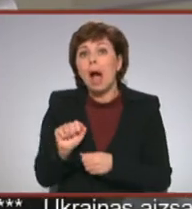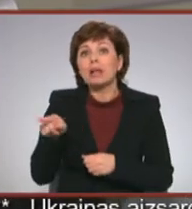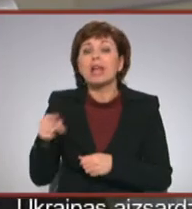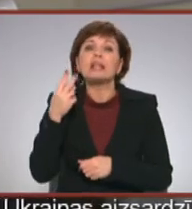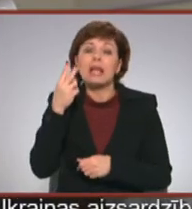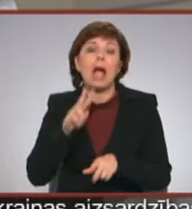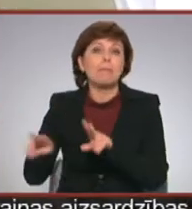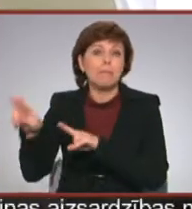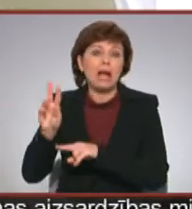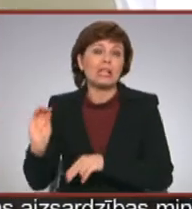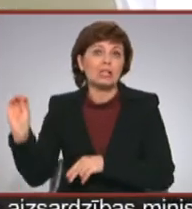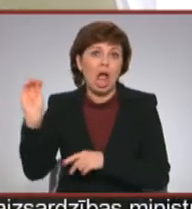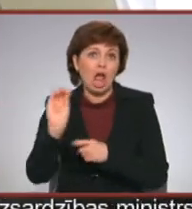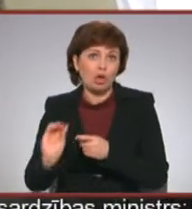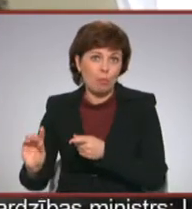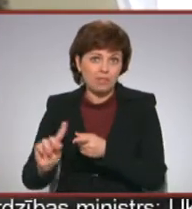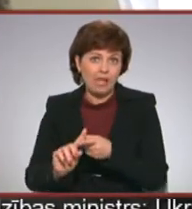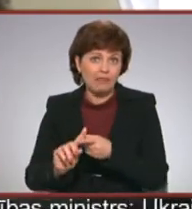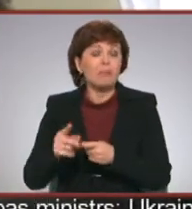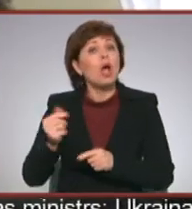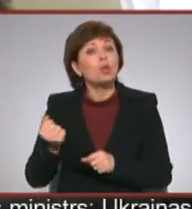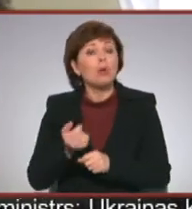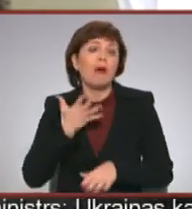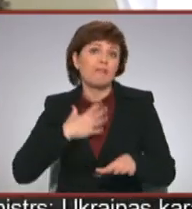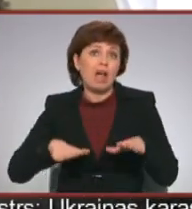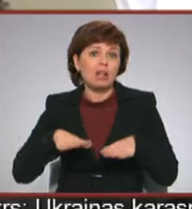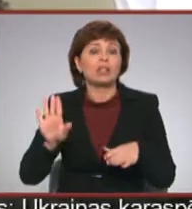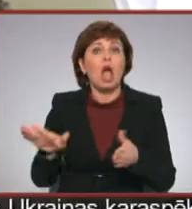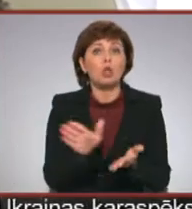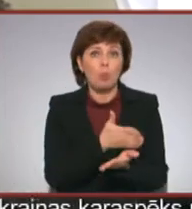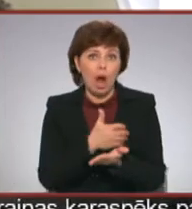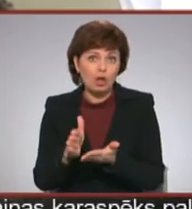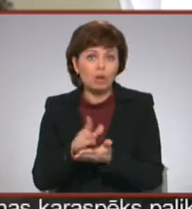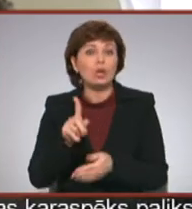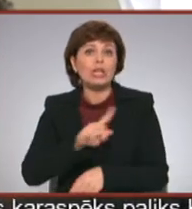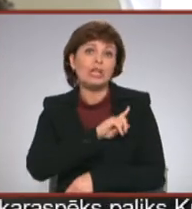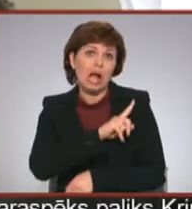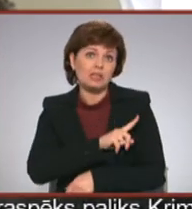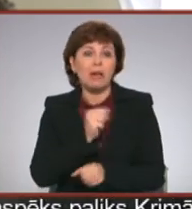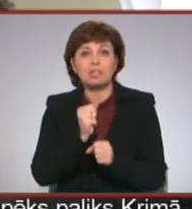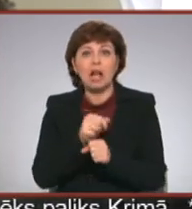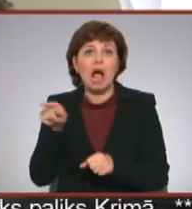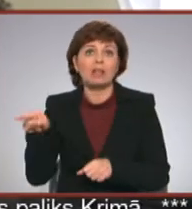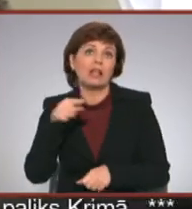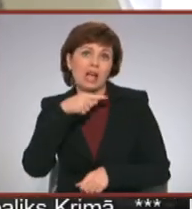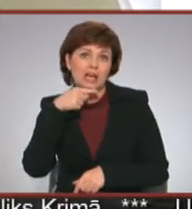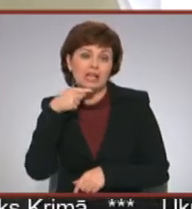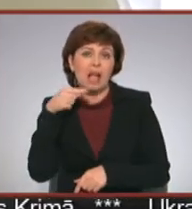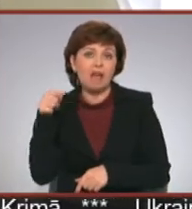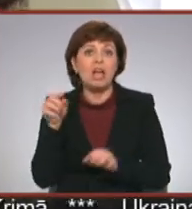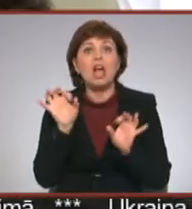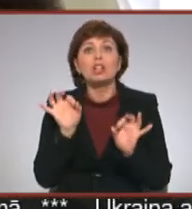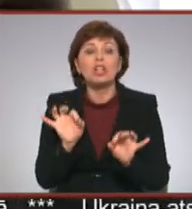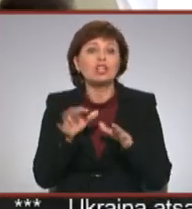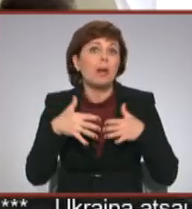Eiropas Savienībā. Vēlētos, lai viss tomēr nokārtojās un kad ir iespējams strādāt ar Krieviju, jo tas ir tiešām